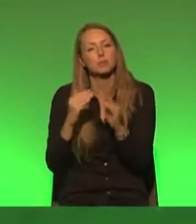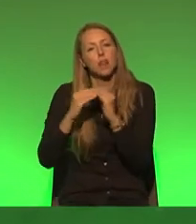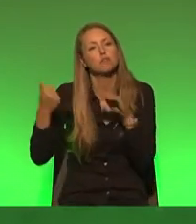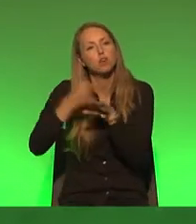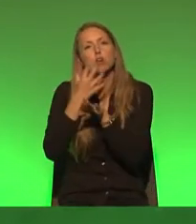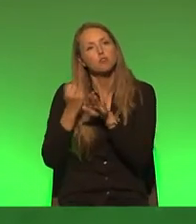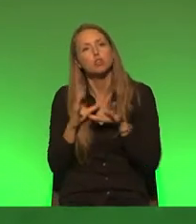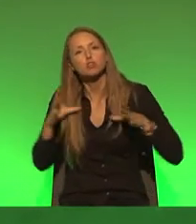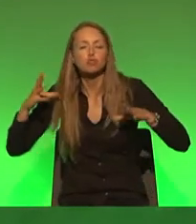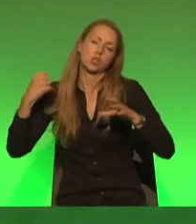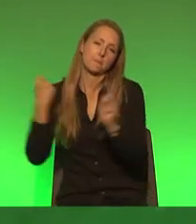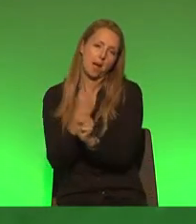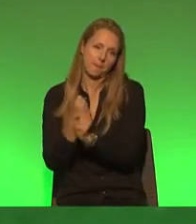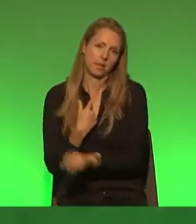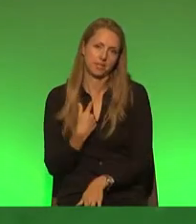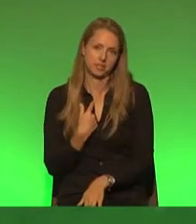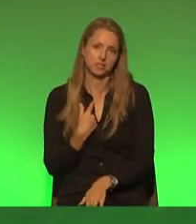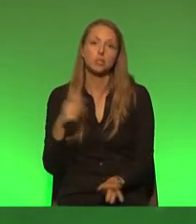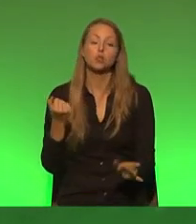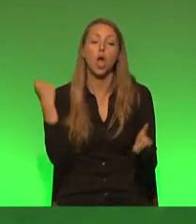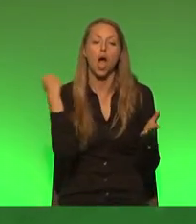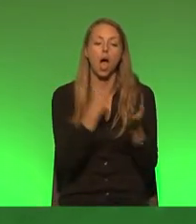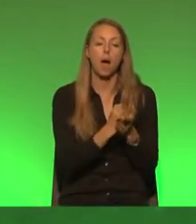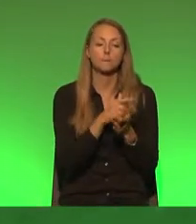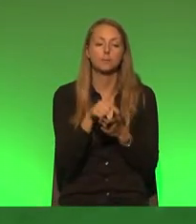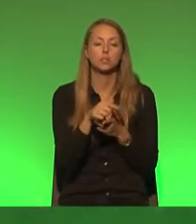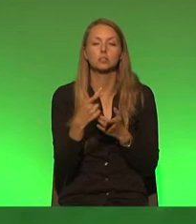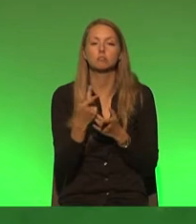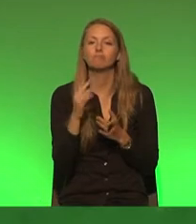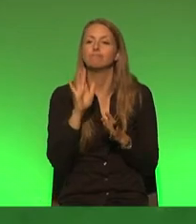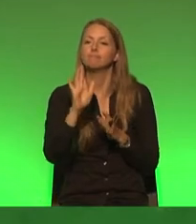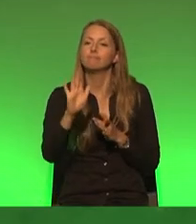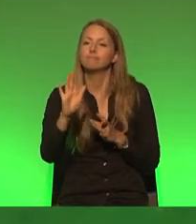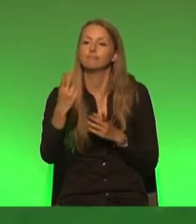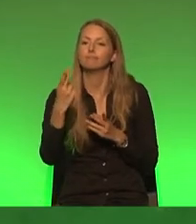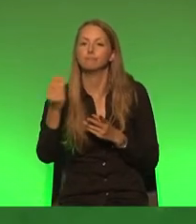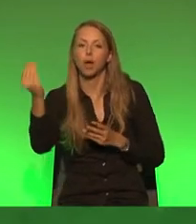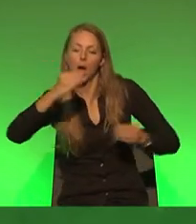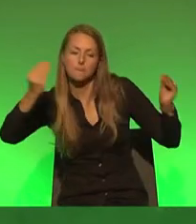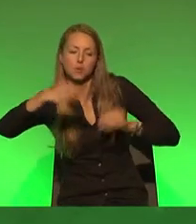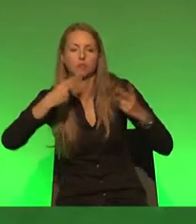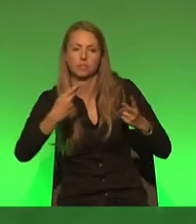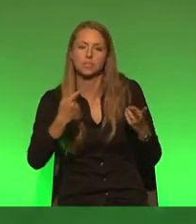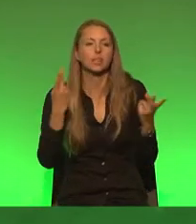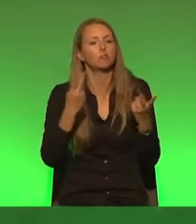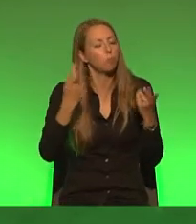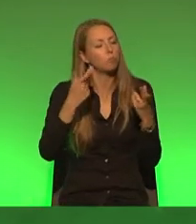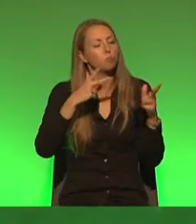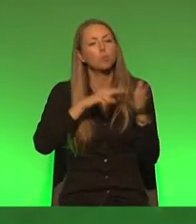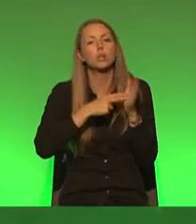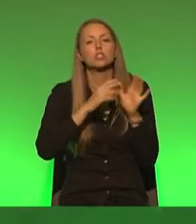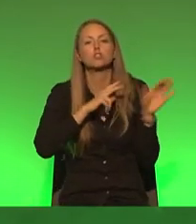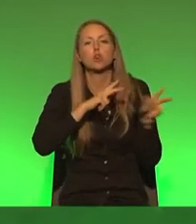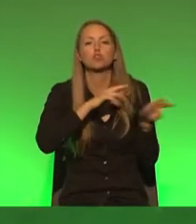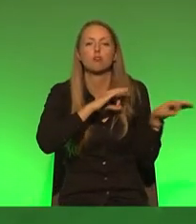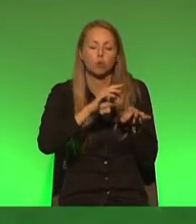will. Und kaum ein Amt ist dabei so sehr auf den Input von euch angewiesen wie das der politischen Geschäftsführung. Deswegen